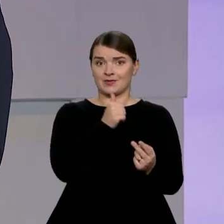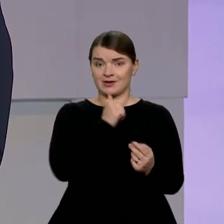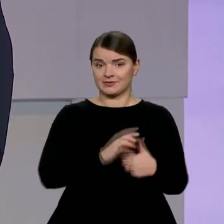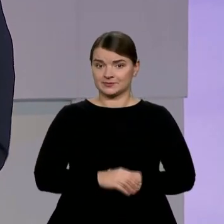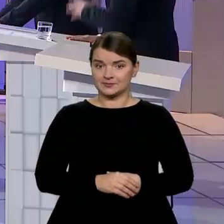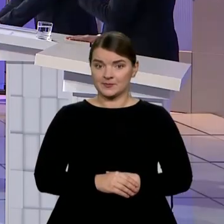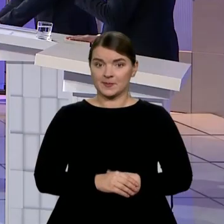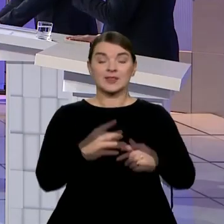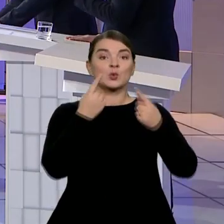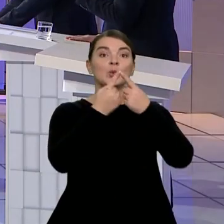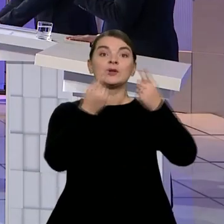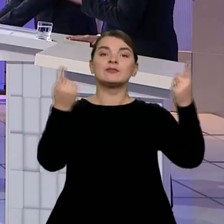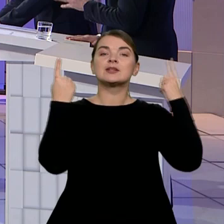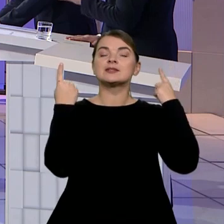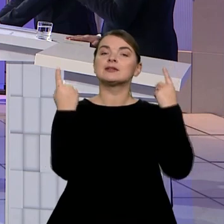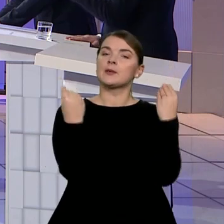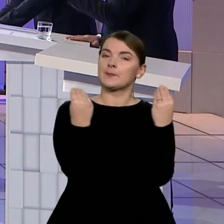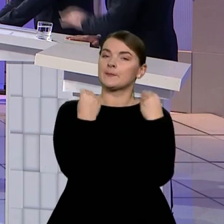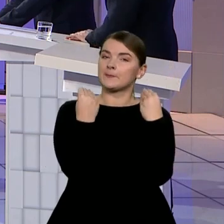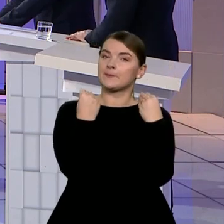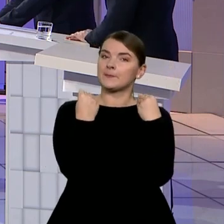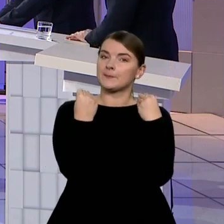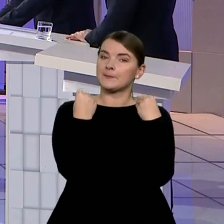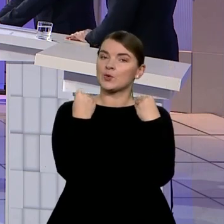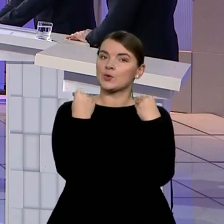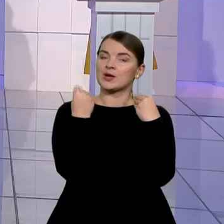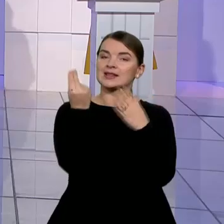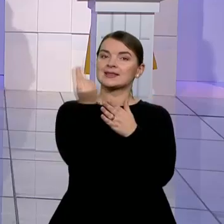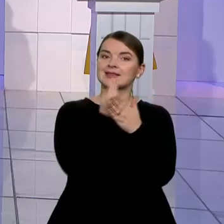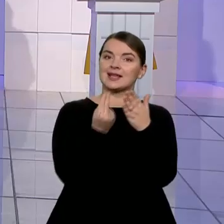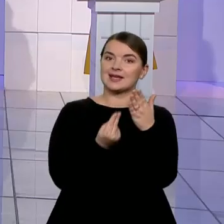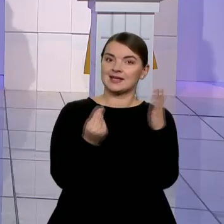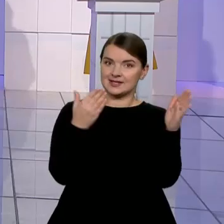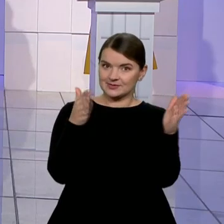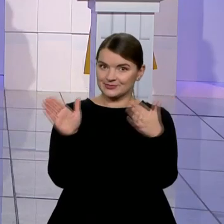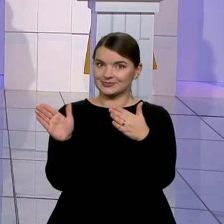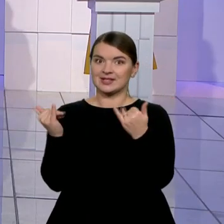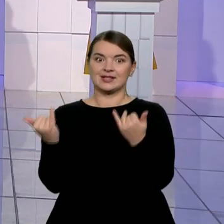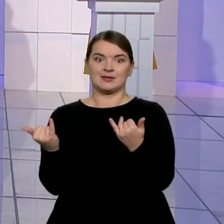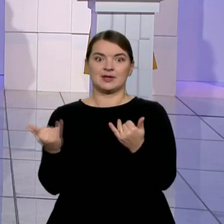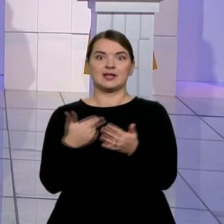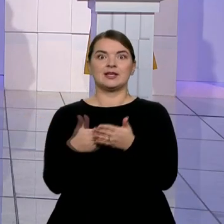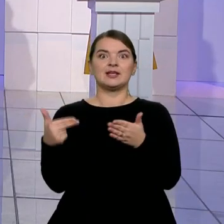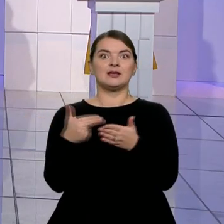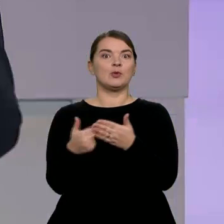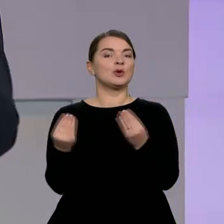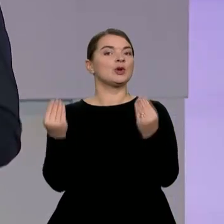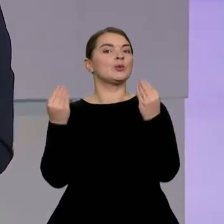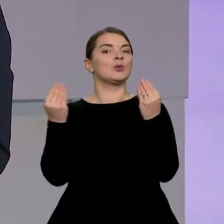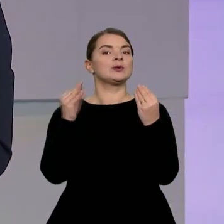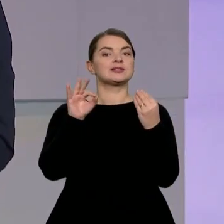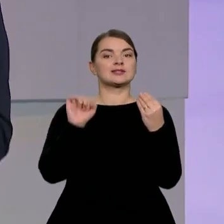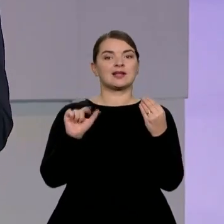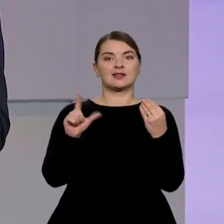universitete mokėsi dailės kryptimi vienas iš dabartinės didžiulės įmonės savininkų, Salda, tai jį moka